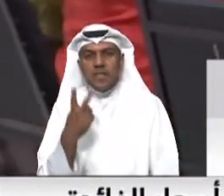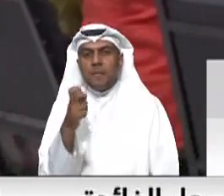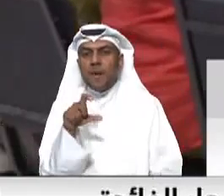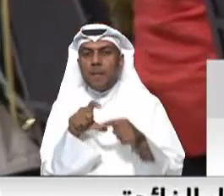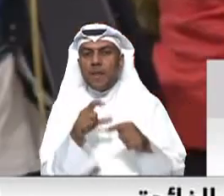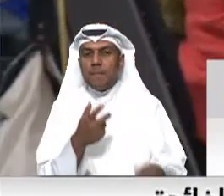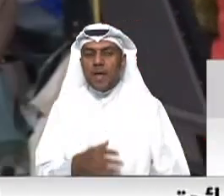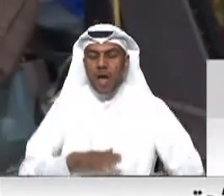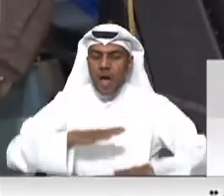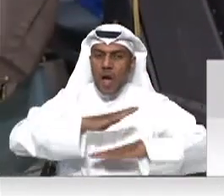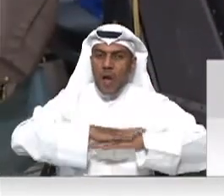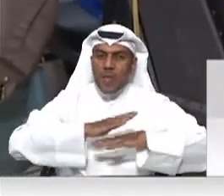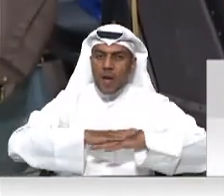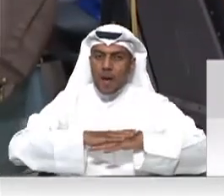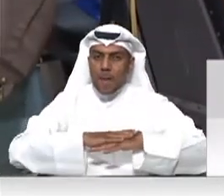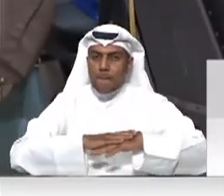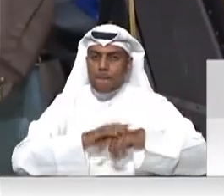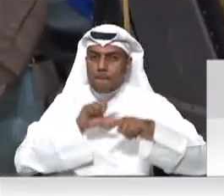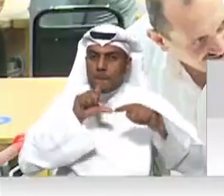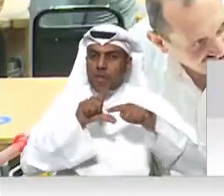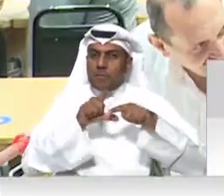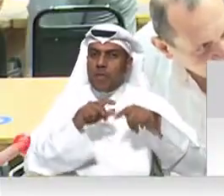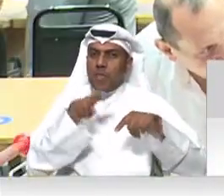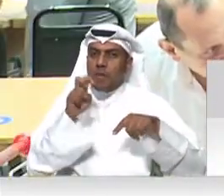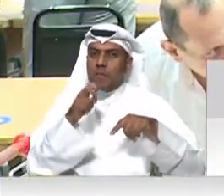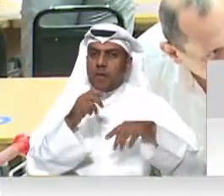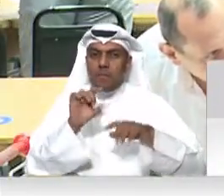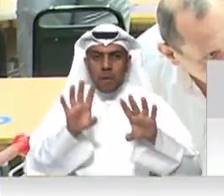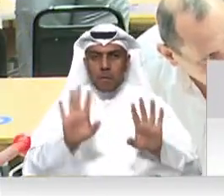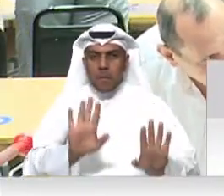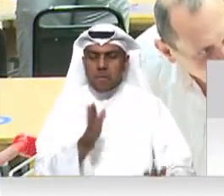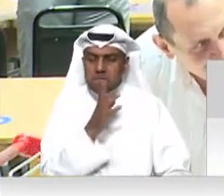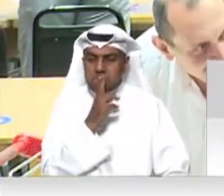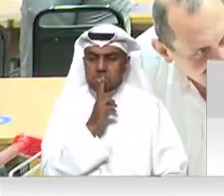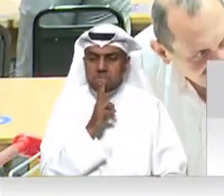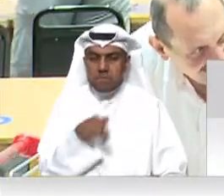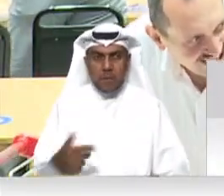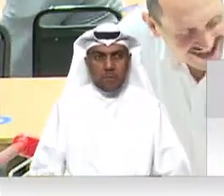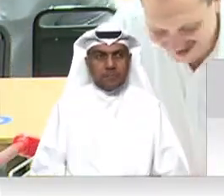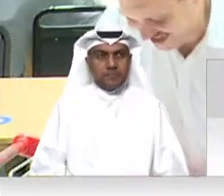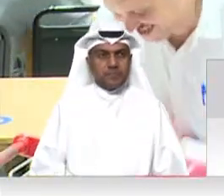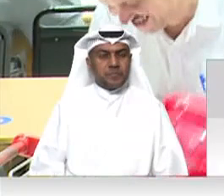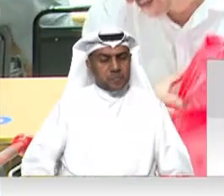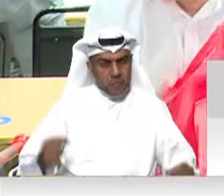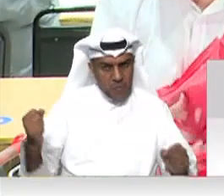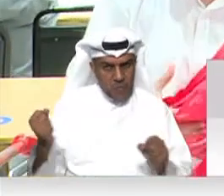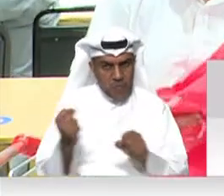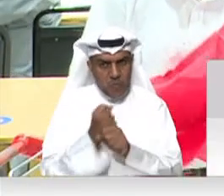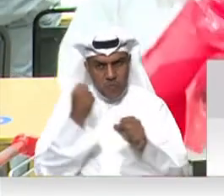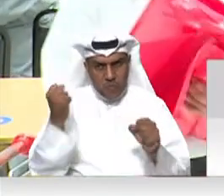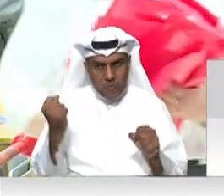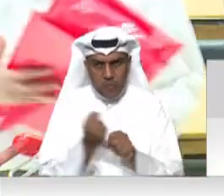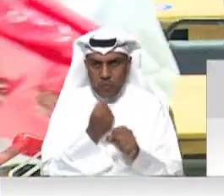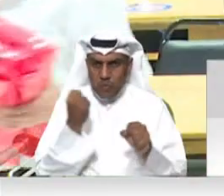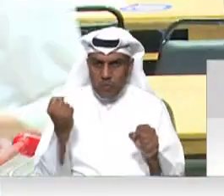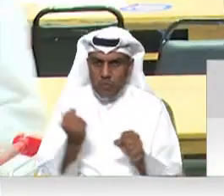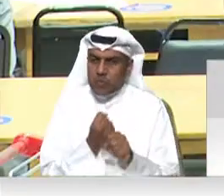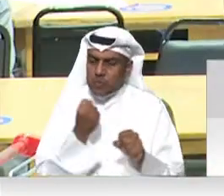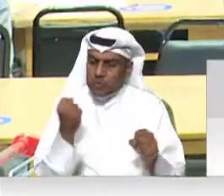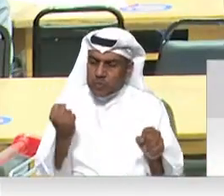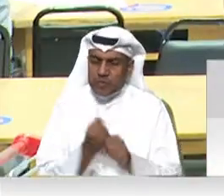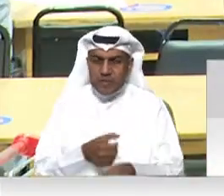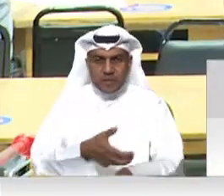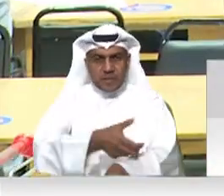نجاح خطتي وزاره التربيه جهود الكبرى تبذل من قبل لجان الكنترول للصف الثاني عشر